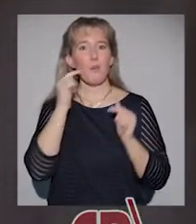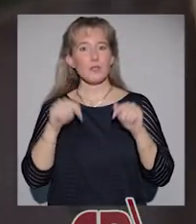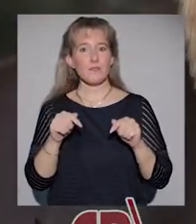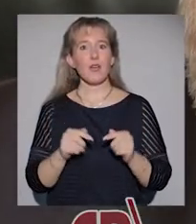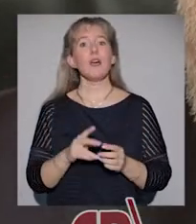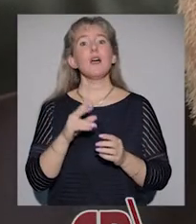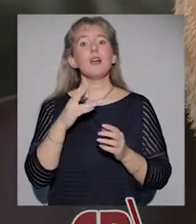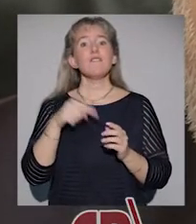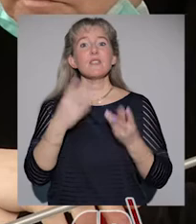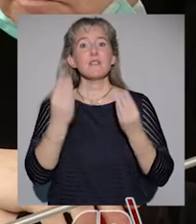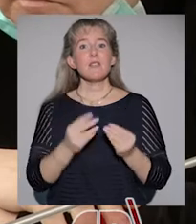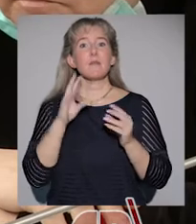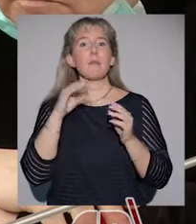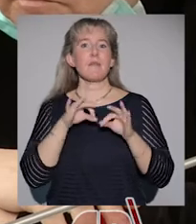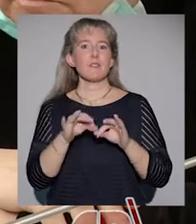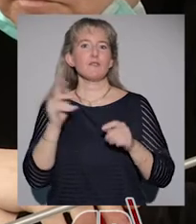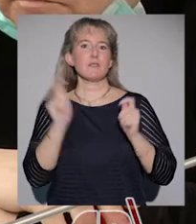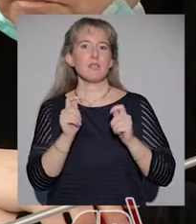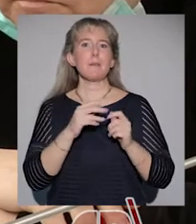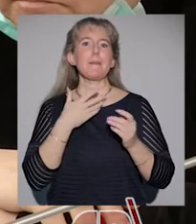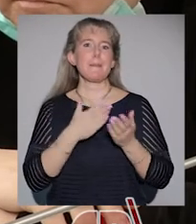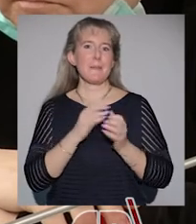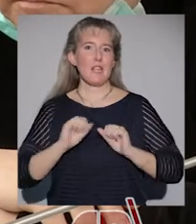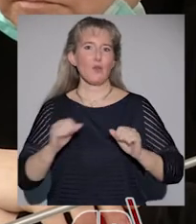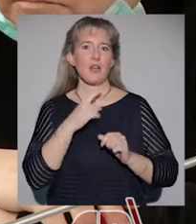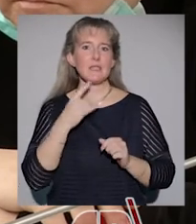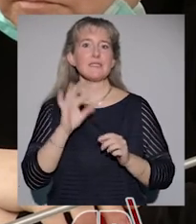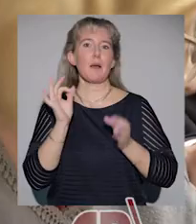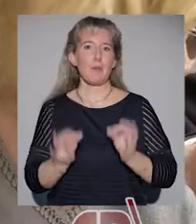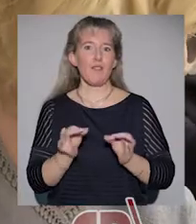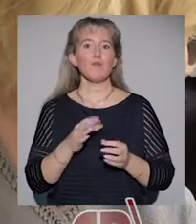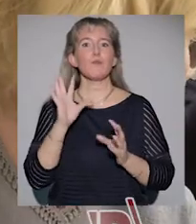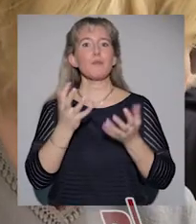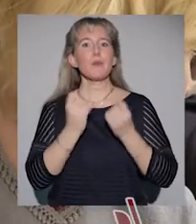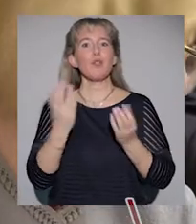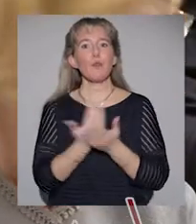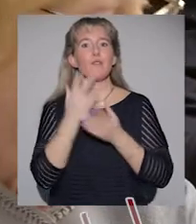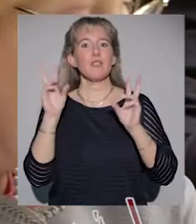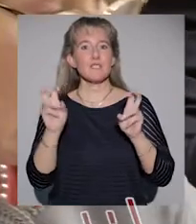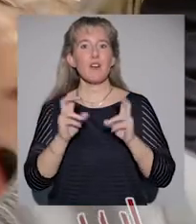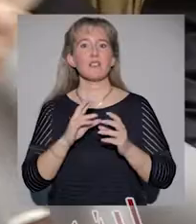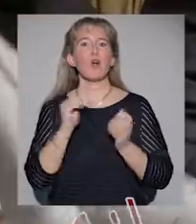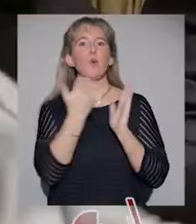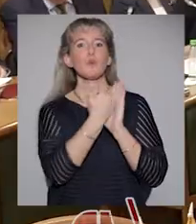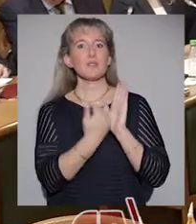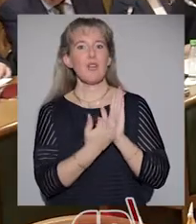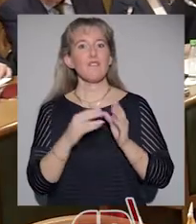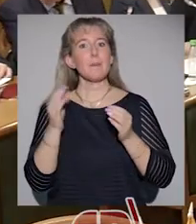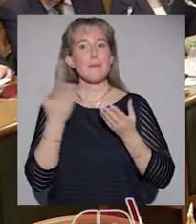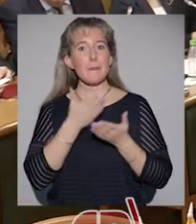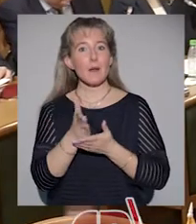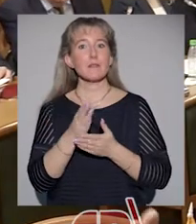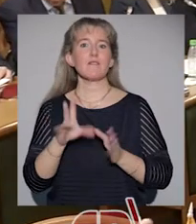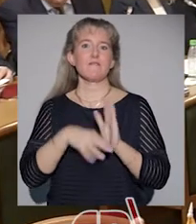В этот же день съезды проведут партии «Патриоты России» и «За правду». Будет принято новое название, сформирован устав партии, а также